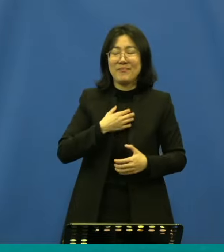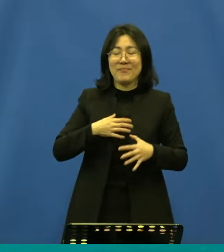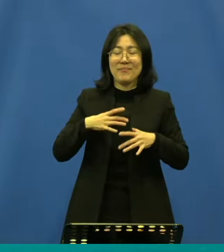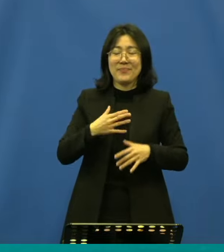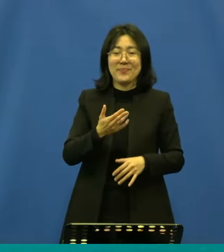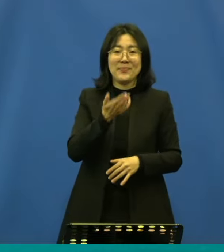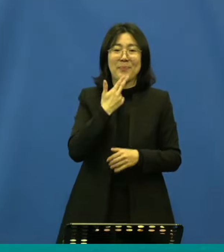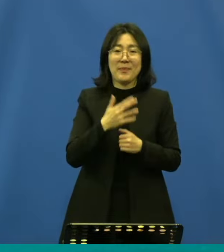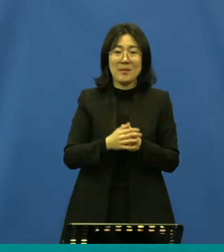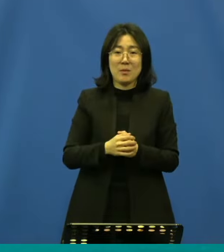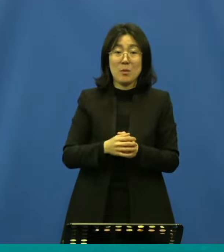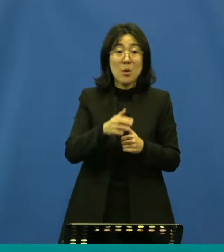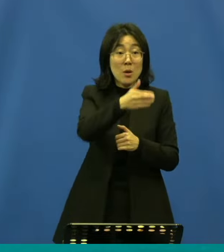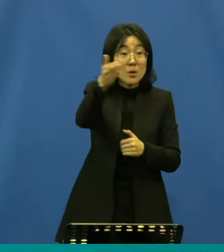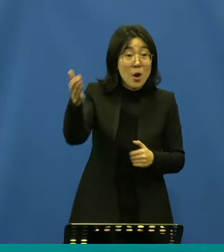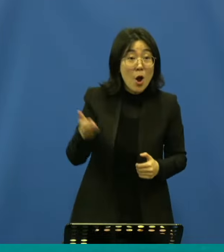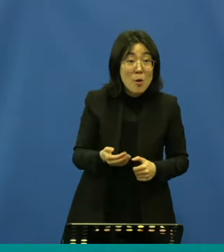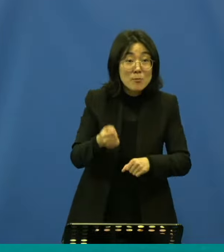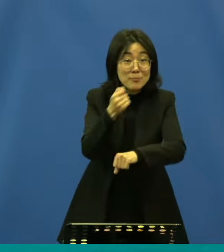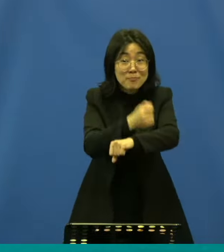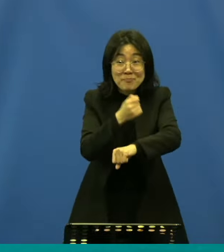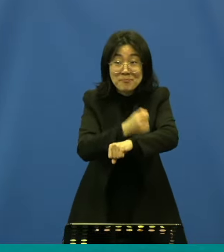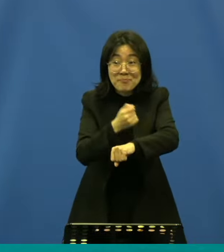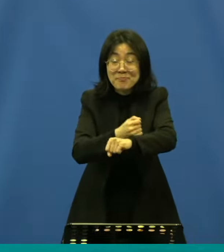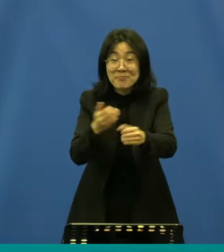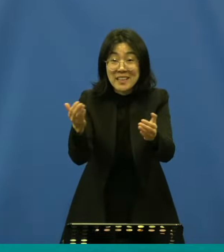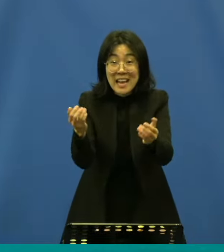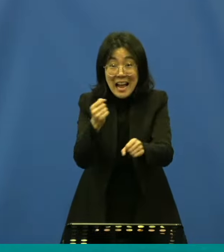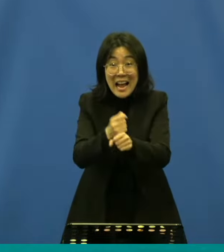내 서열이 왜 그렇게 뒤에 있냐고 그러고.